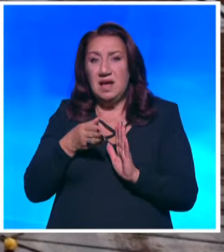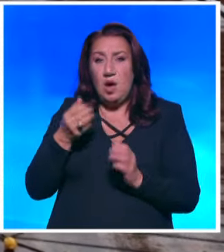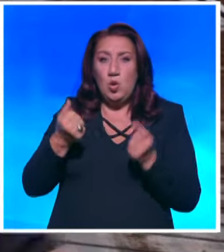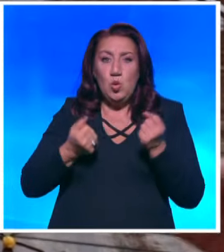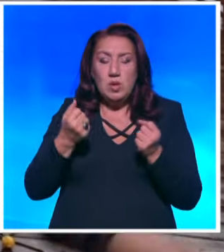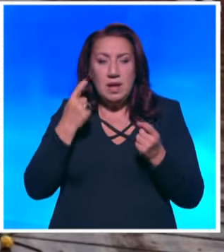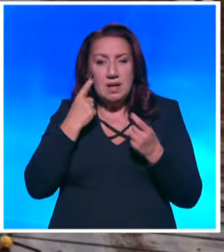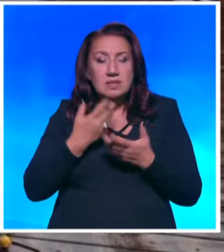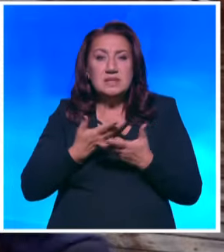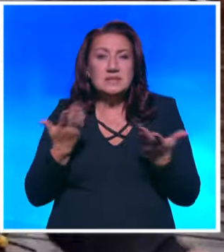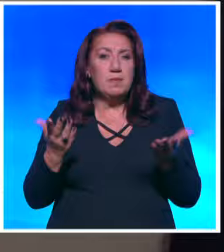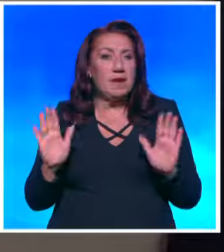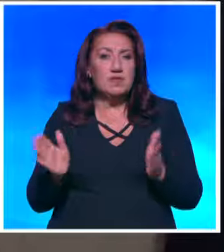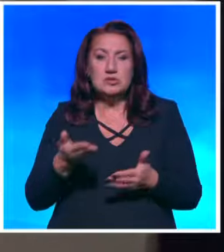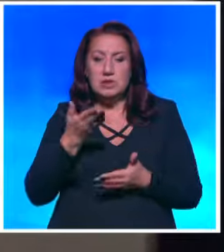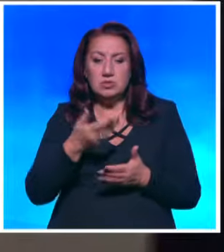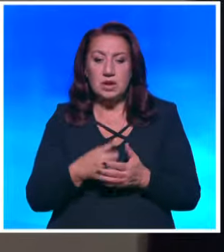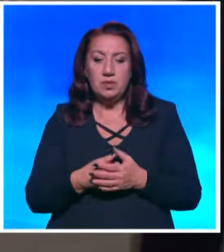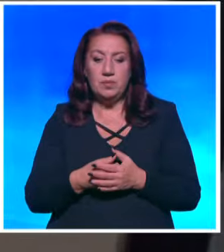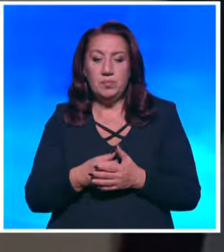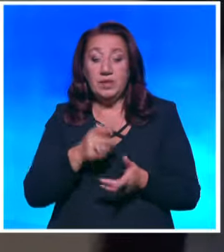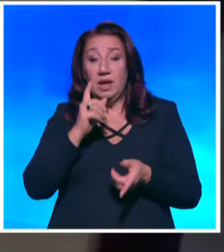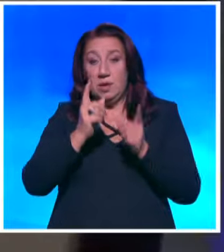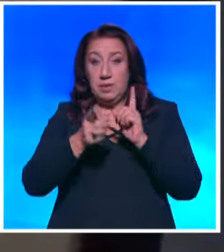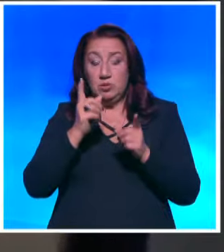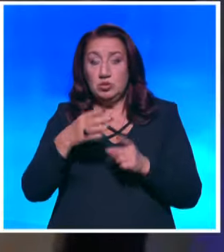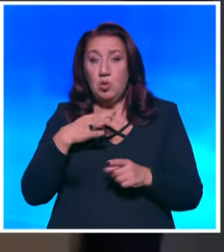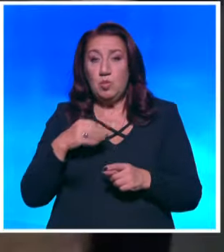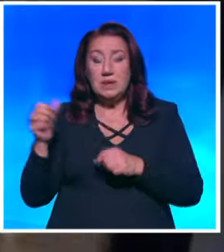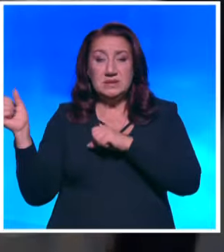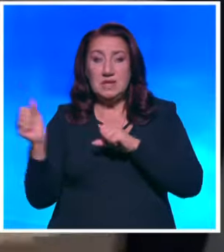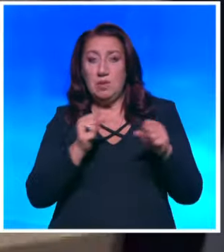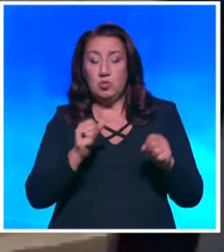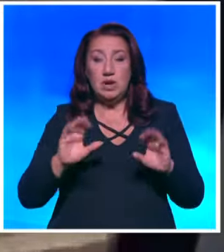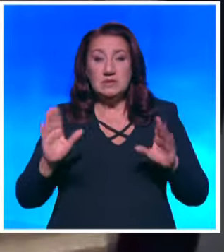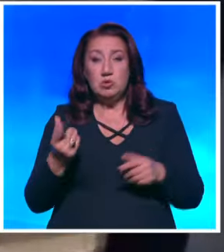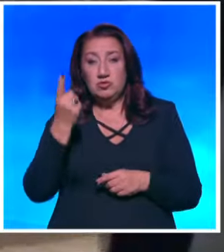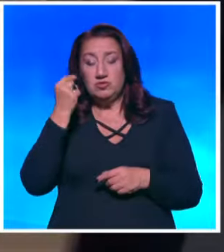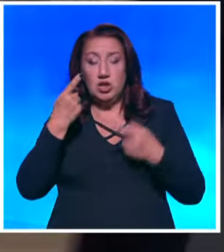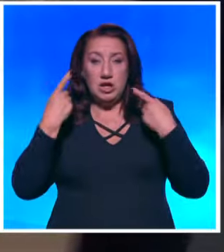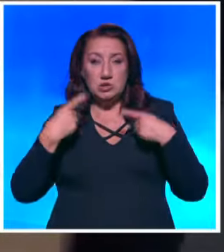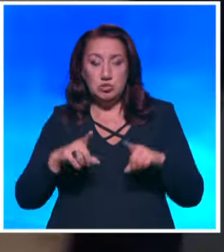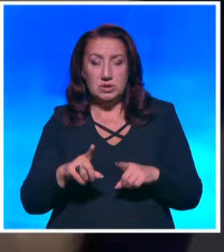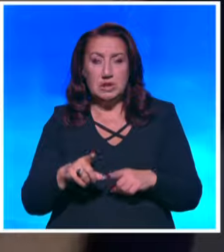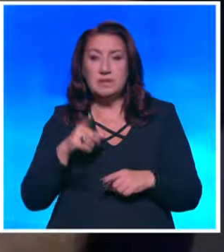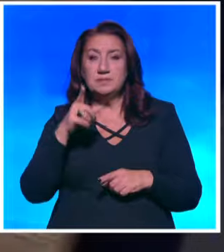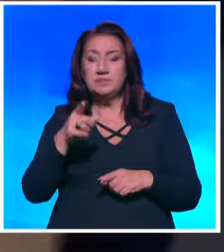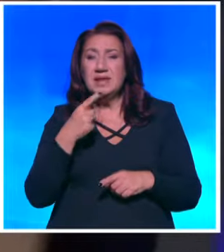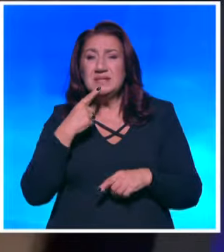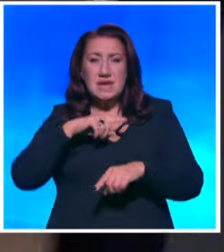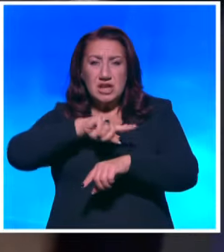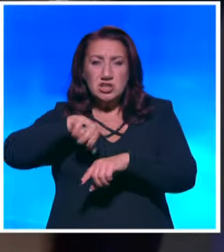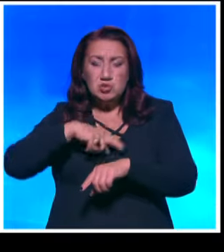какво се е случило с него. Предупрежденията за опасната буря започват вчера сутринта. Мария Костова разказва, че за